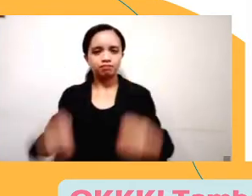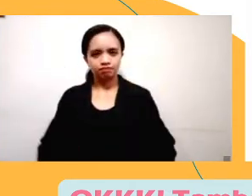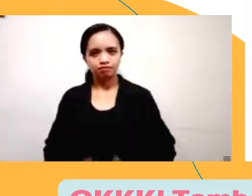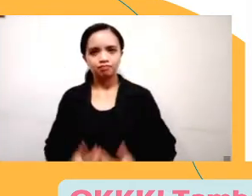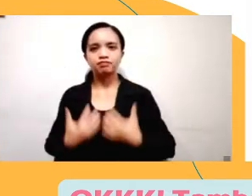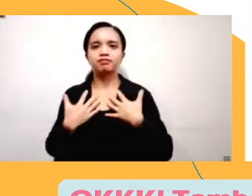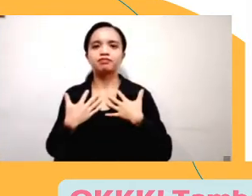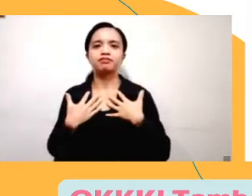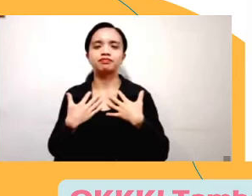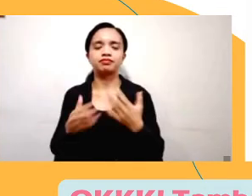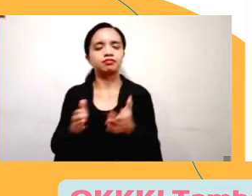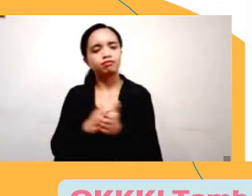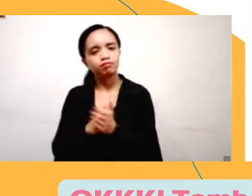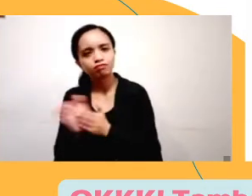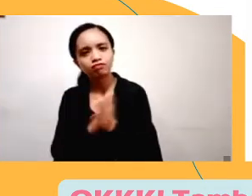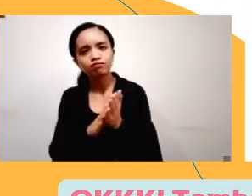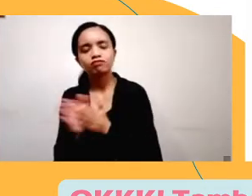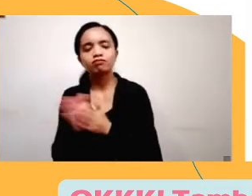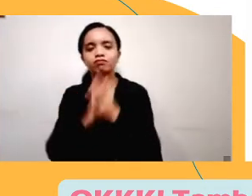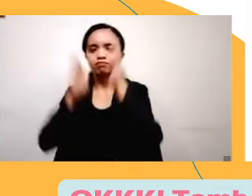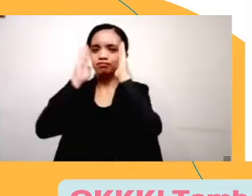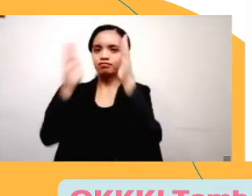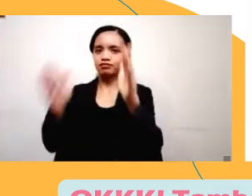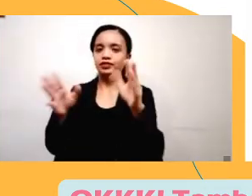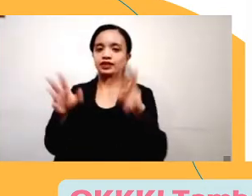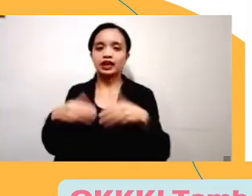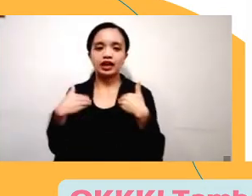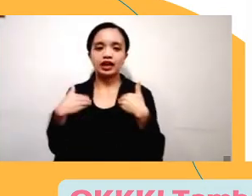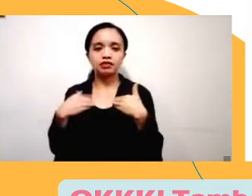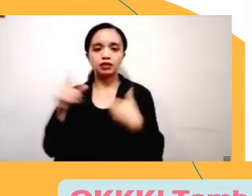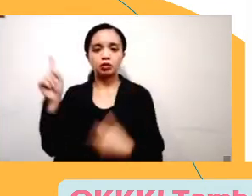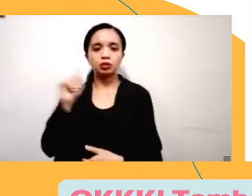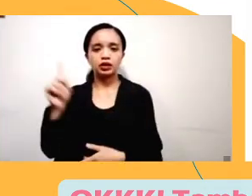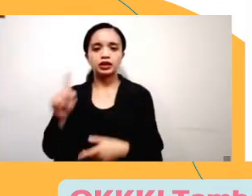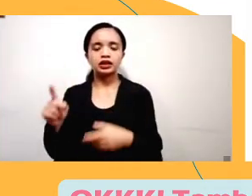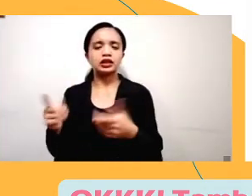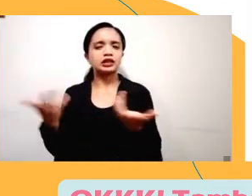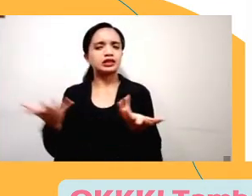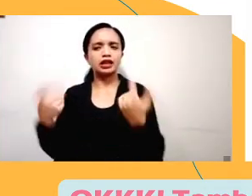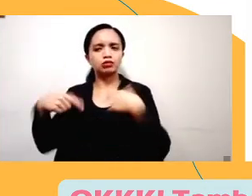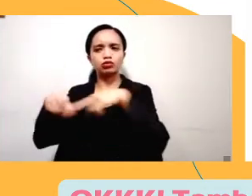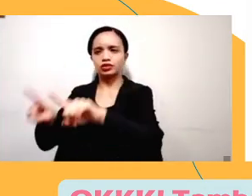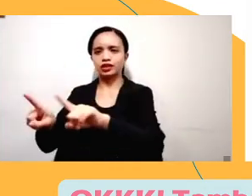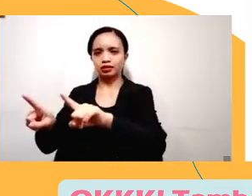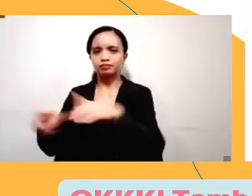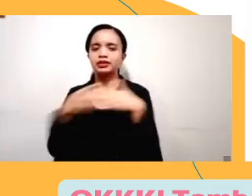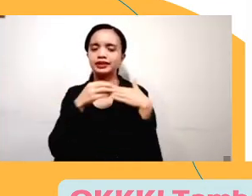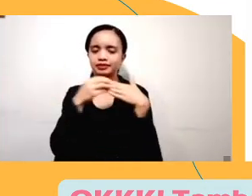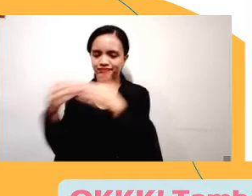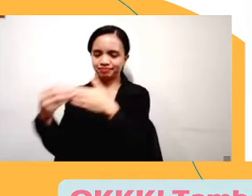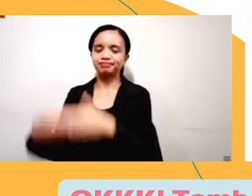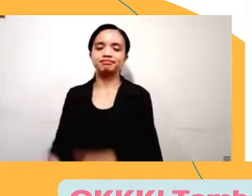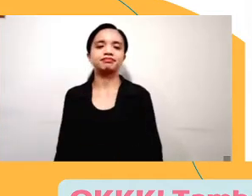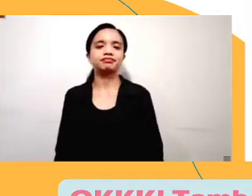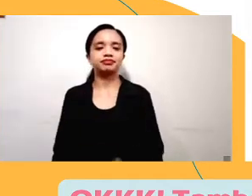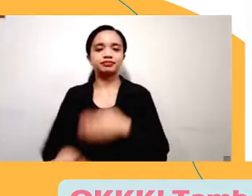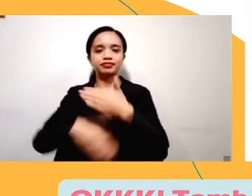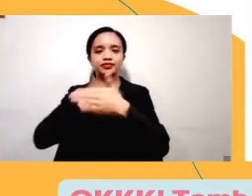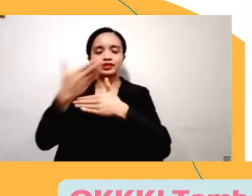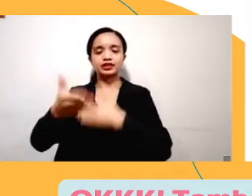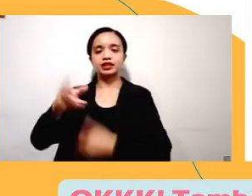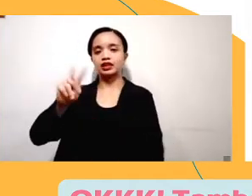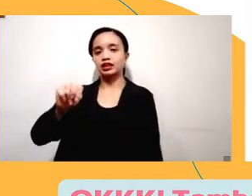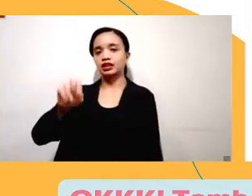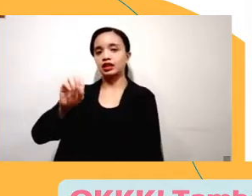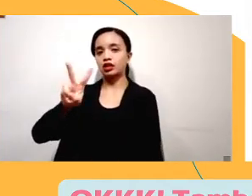drive, determination. Nabibigyan tayo ng direction kung saan tayo papunta. Okay, sabi ni Nova, hindi